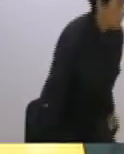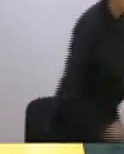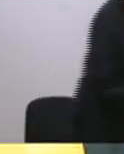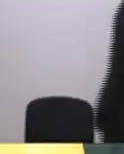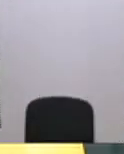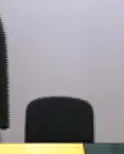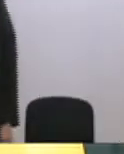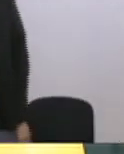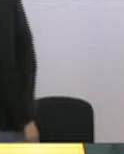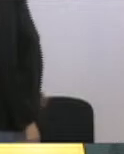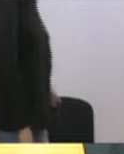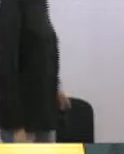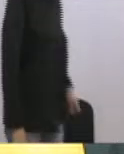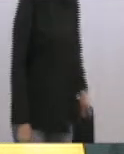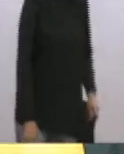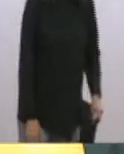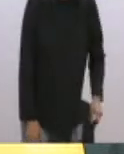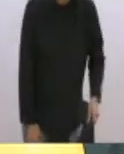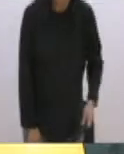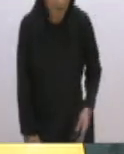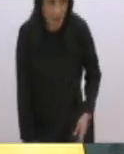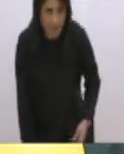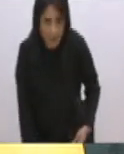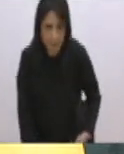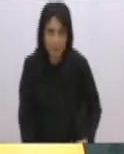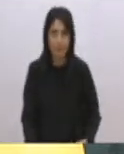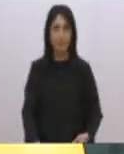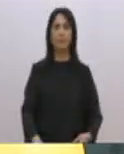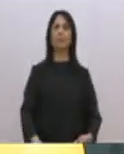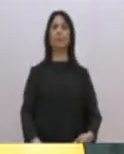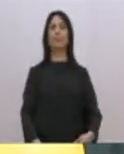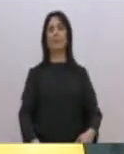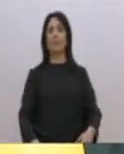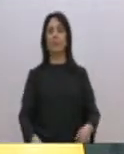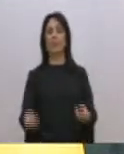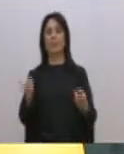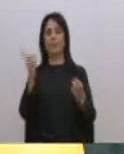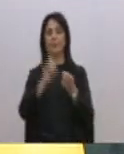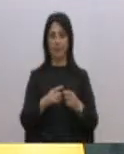ბატონი ტარიელის კითხვა შეეხებოდა